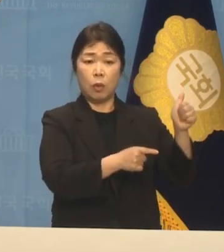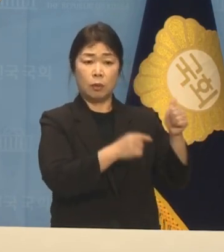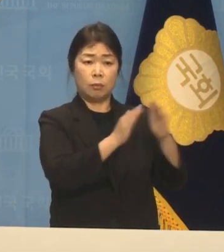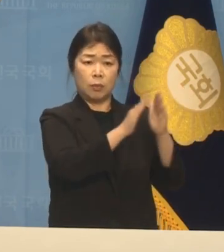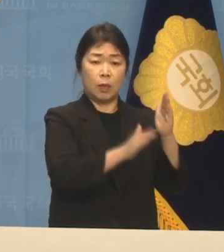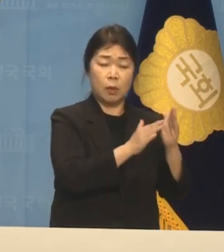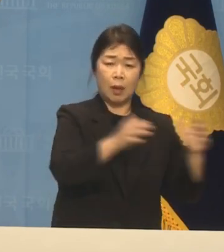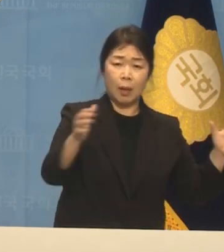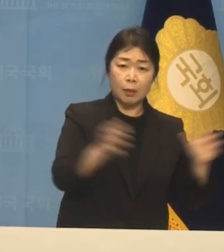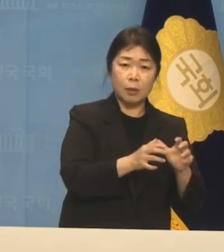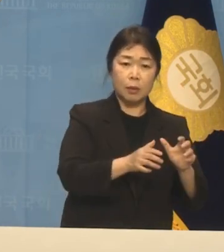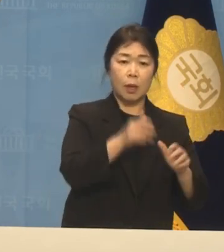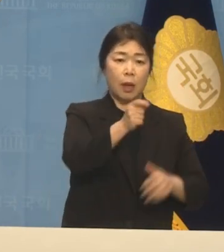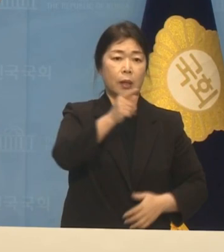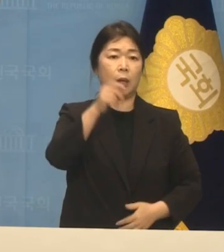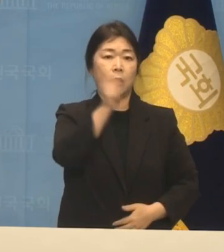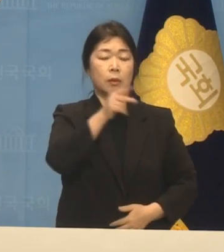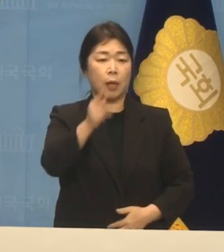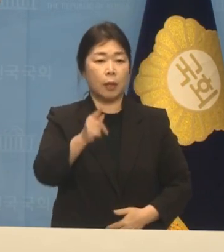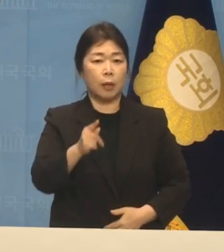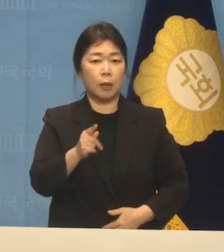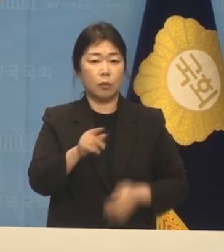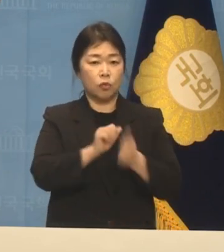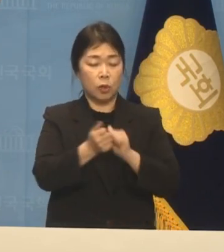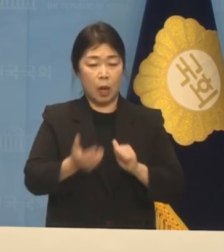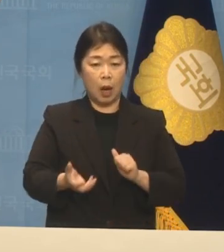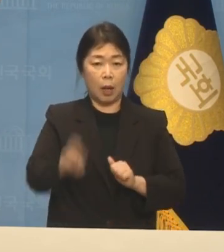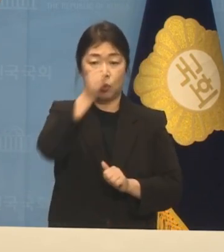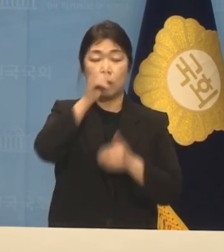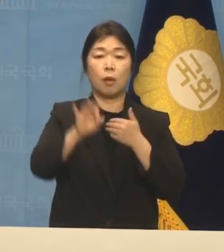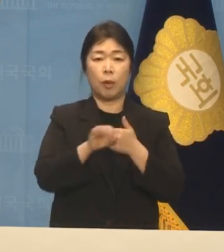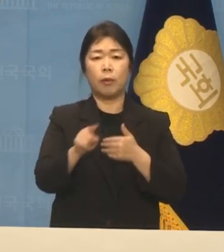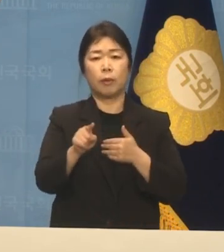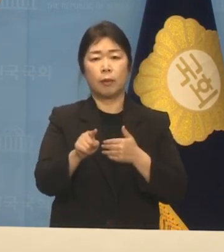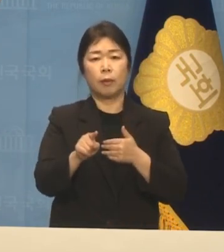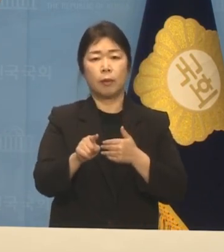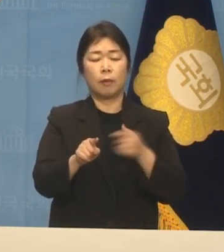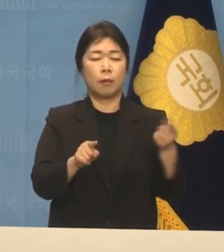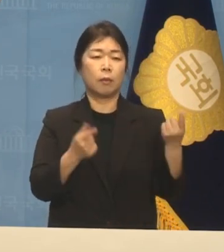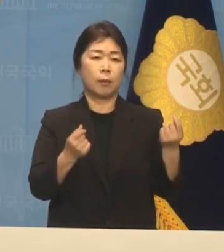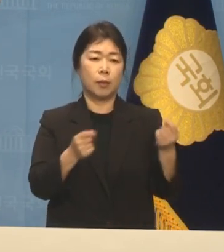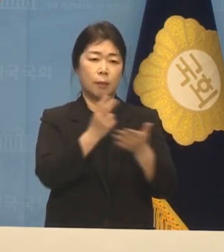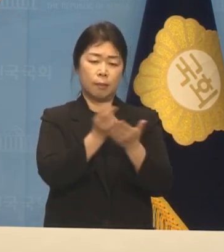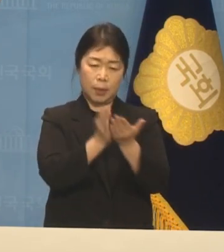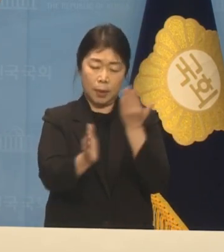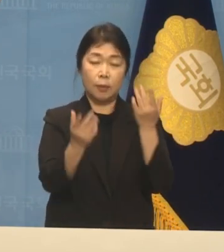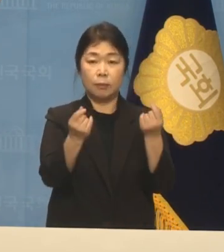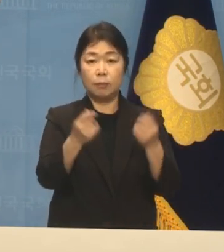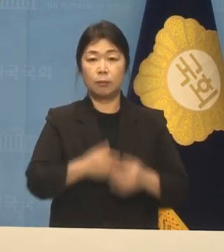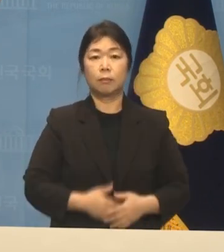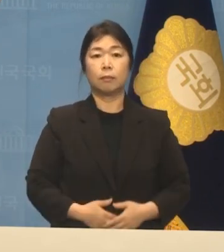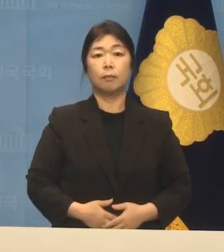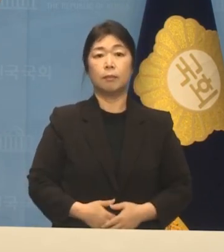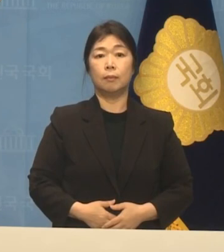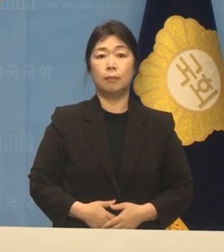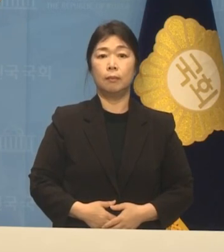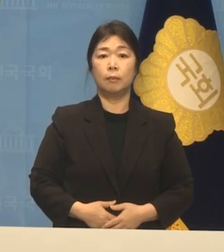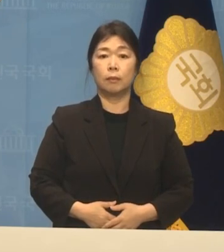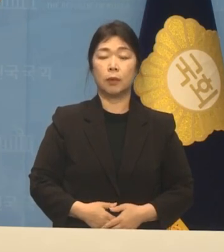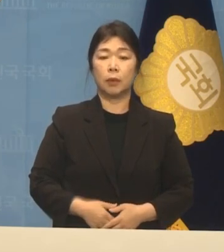식구들이 SK하이닉스 주식을 보유하고 있다면 이 역시 이해 충돌일 것입니다.